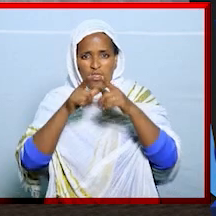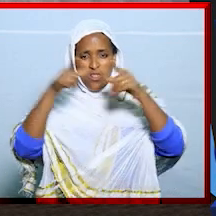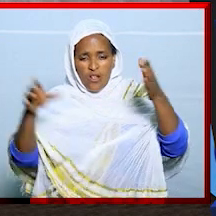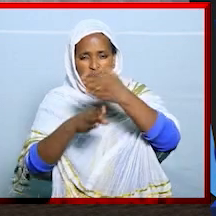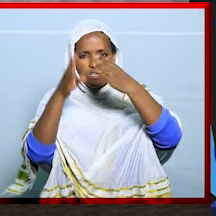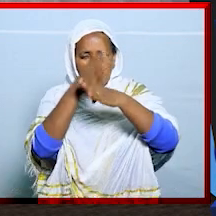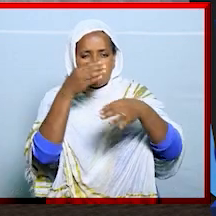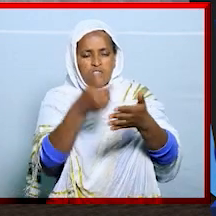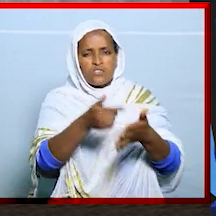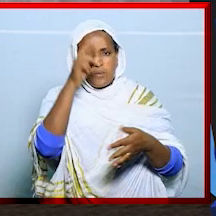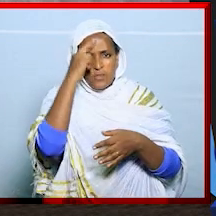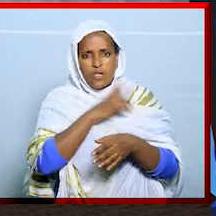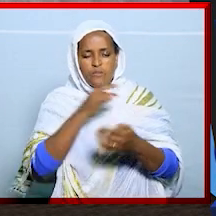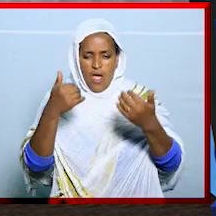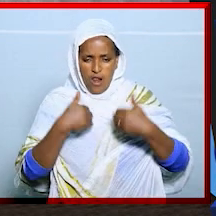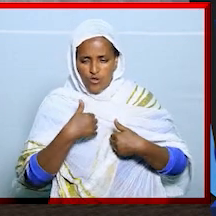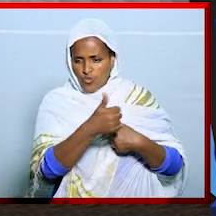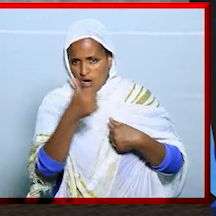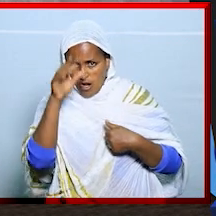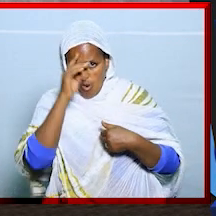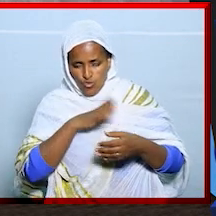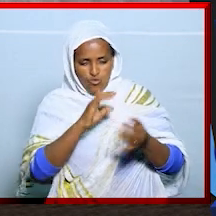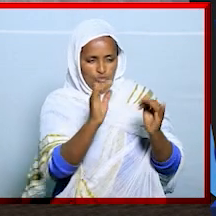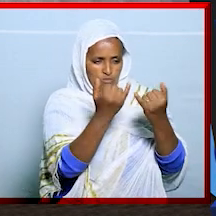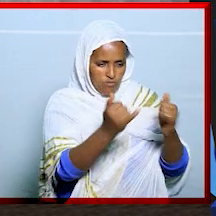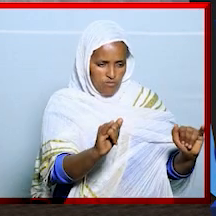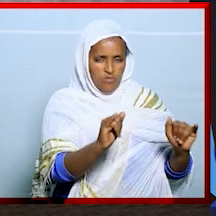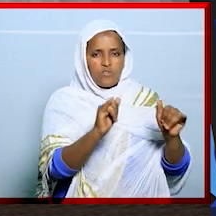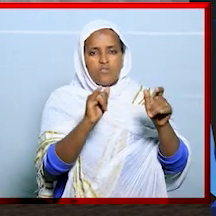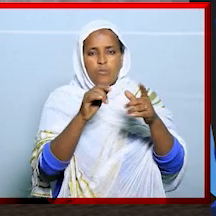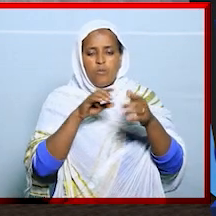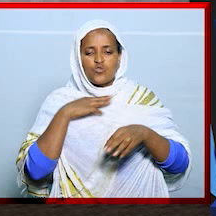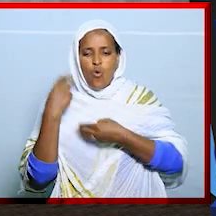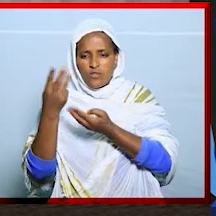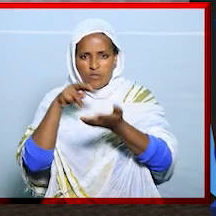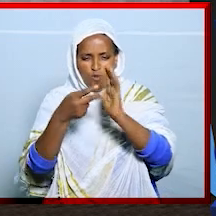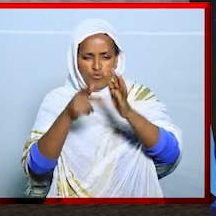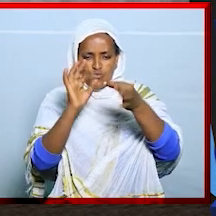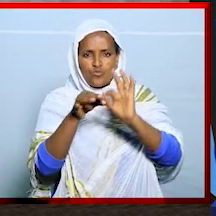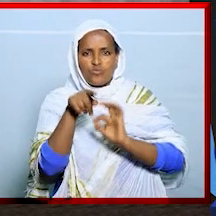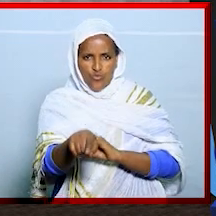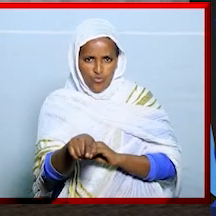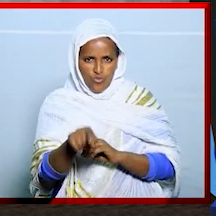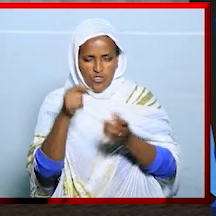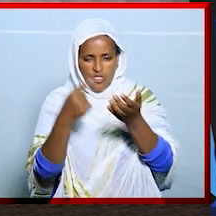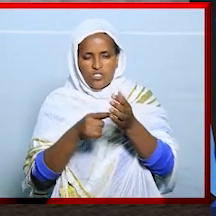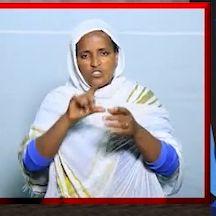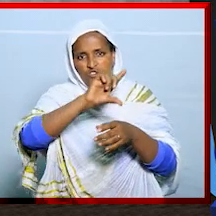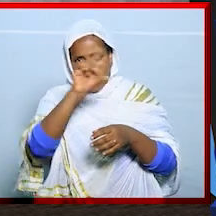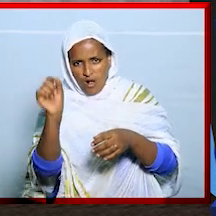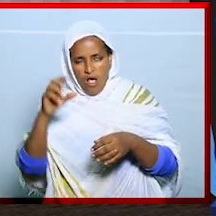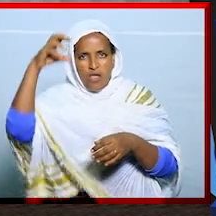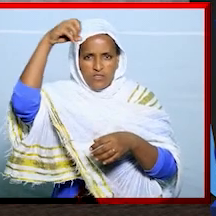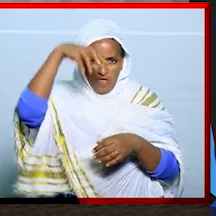ቅዱሳን ትልቅነት ደረጃ የደረሱት ያላቸውን ለሌላው በማድረግ መስዋዕትነት የሚባለው ይሄ ነው። እንግዲህ